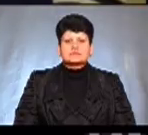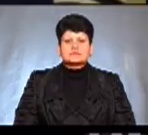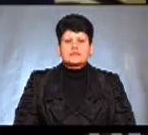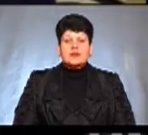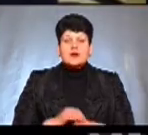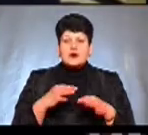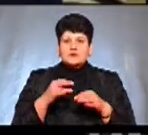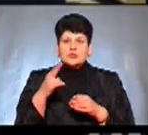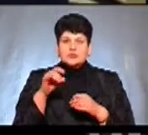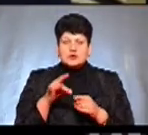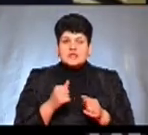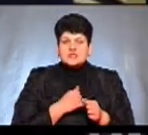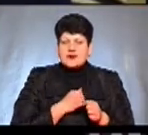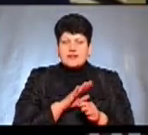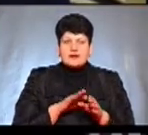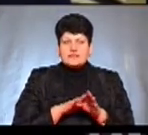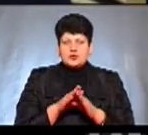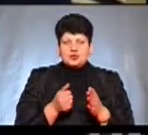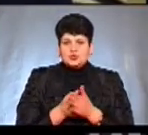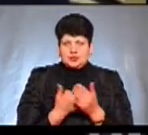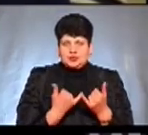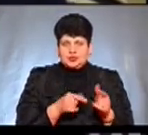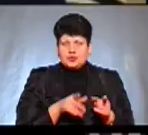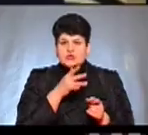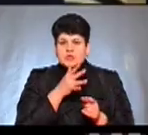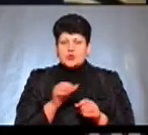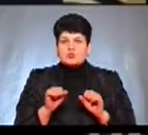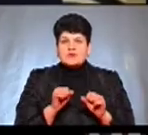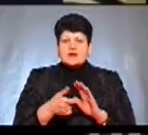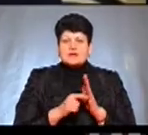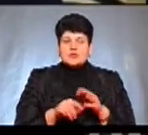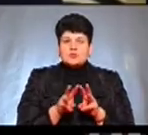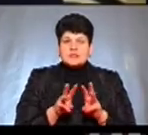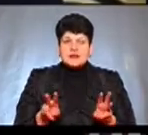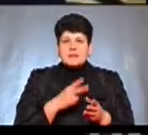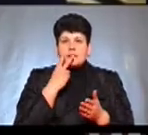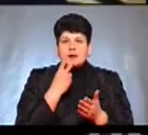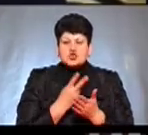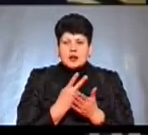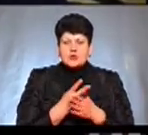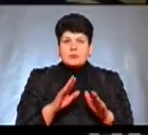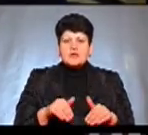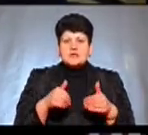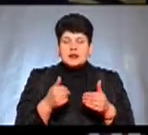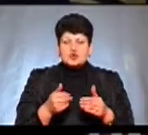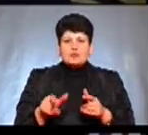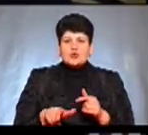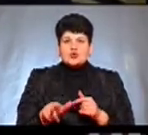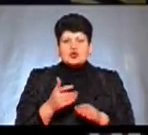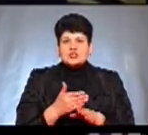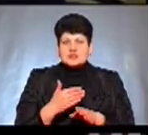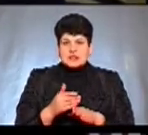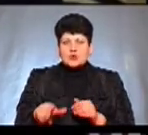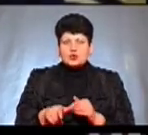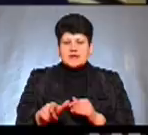Укравтодором, на жаль, в свій час не виконано і до цього часу розпорядження Кабінету міністрів, яке передбачало передачу проїзної частини автомобільних доріг в